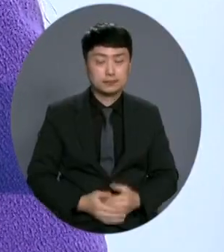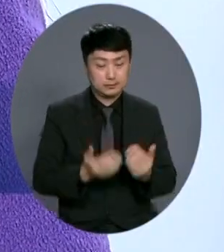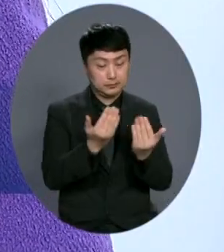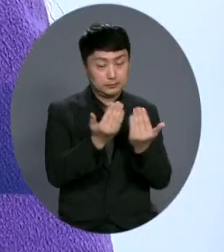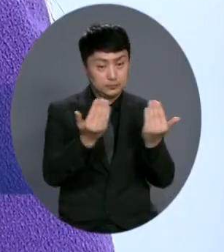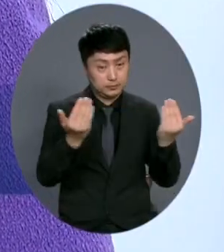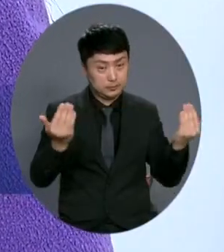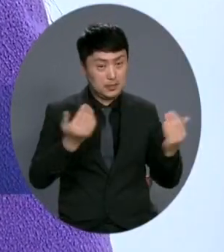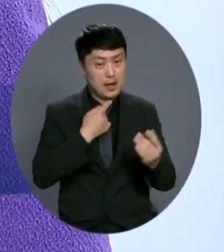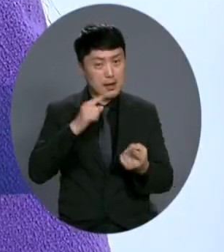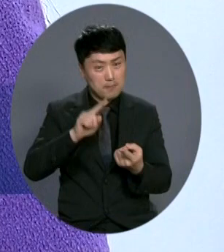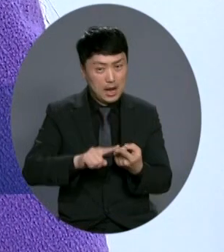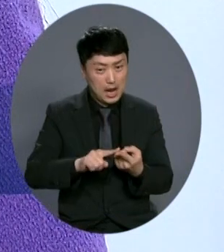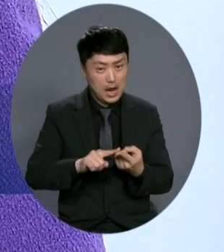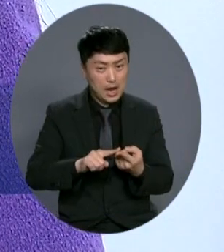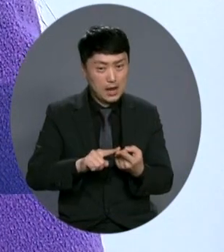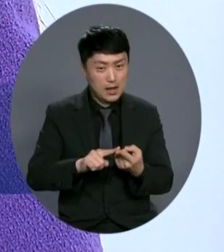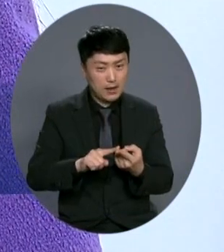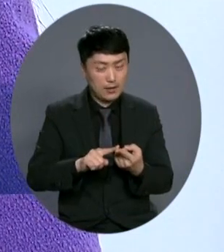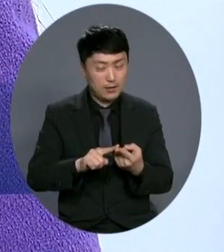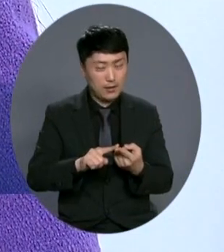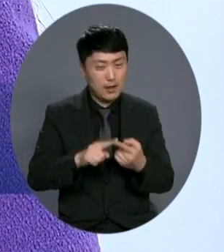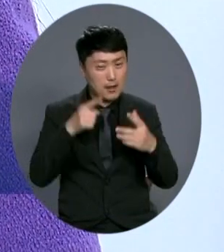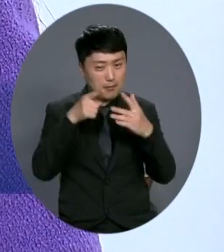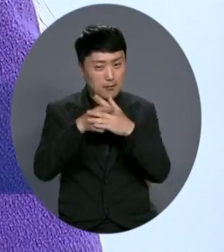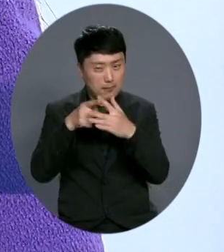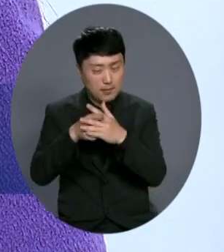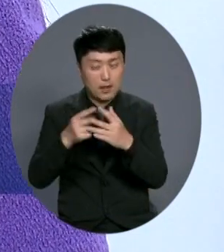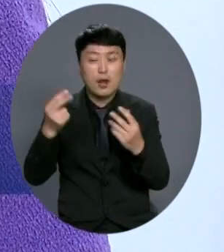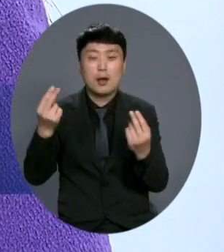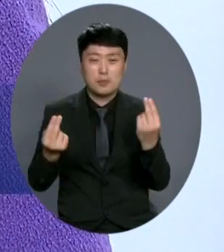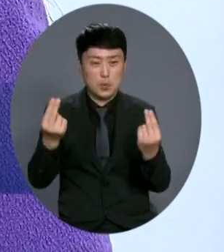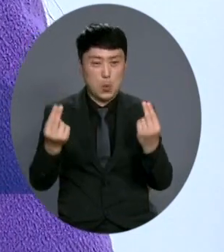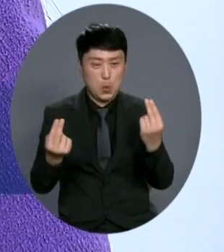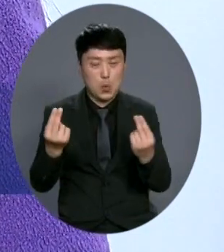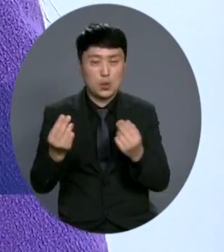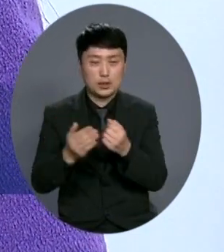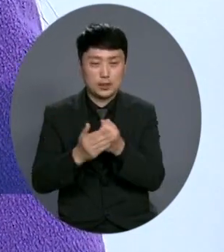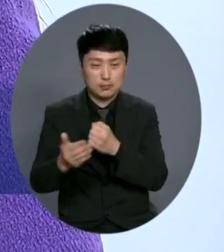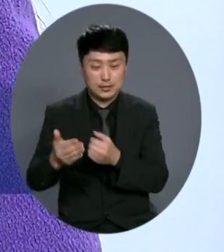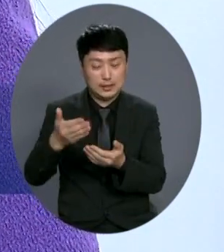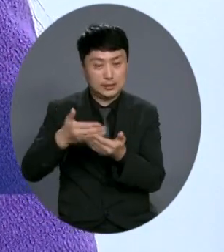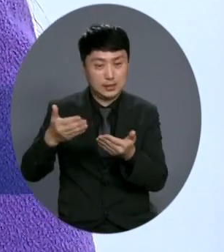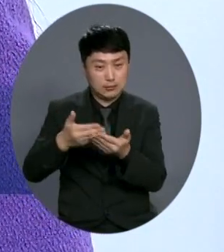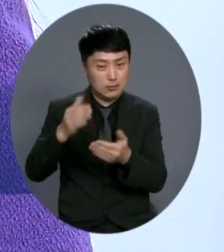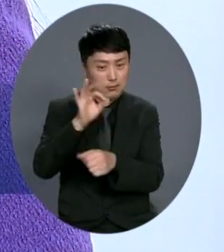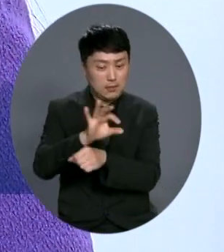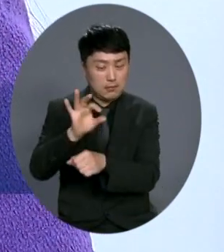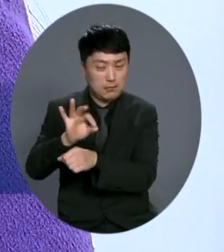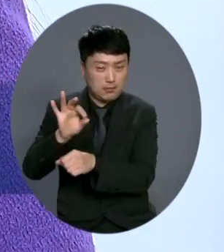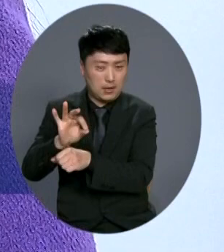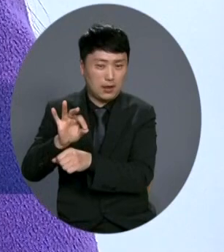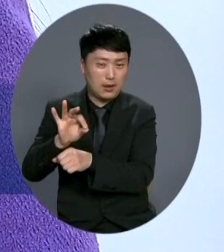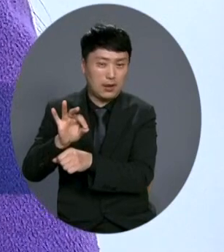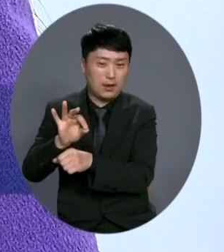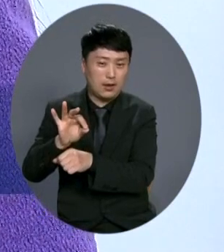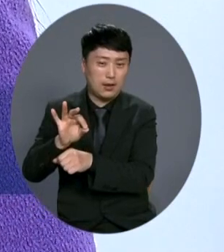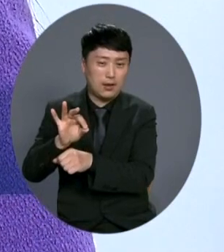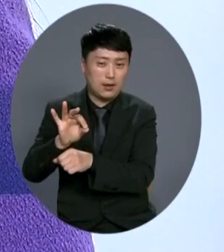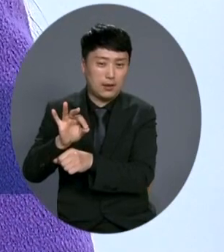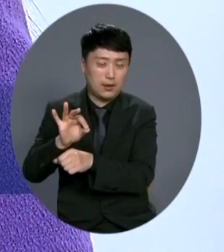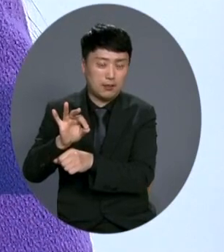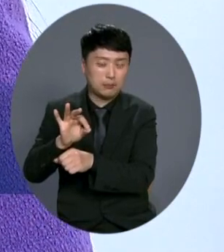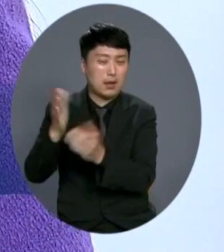드는지 알 수가 있고 비교할 수가 있어서 작품을 구매하시기에